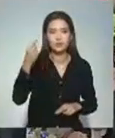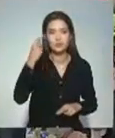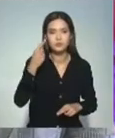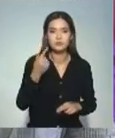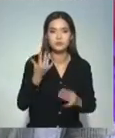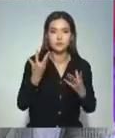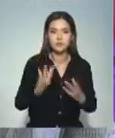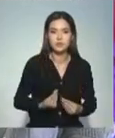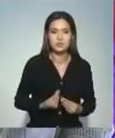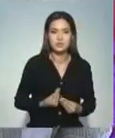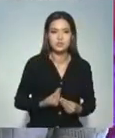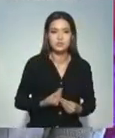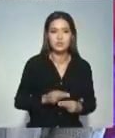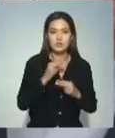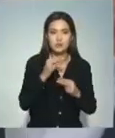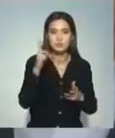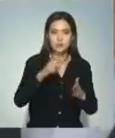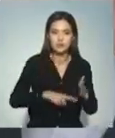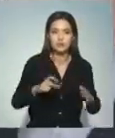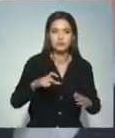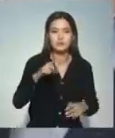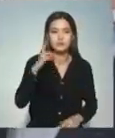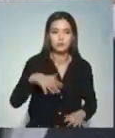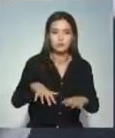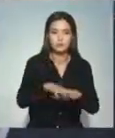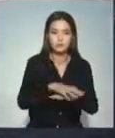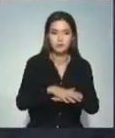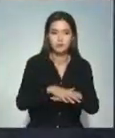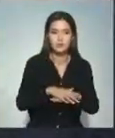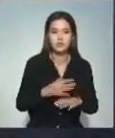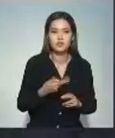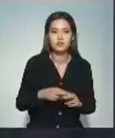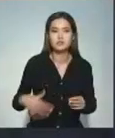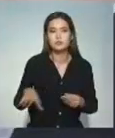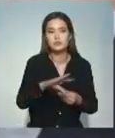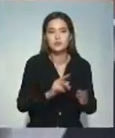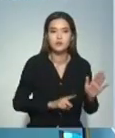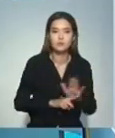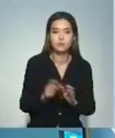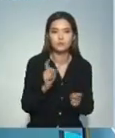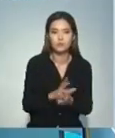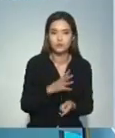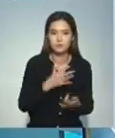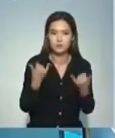должны оправдать доверие народа. Халкым сен бәрміз.